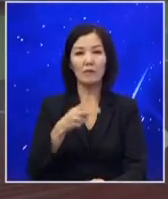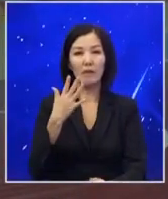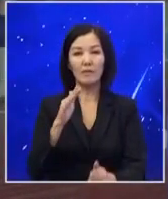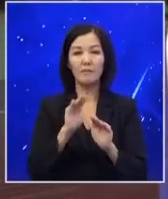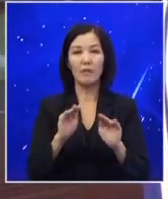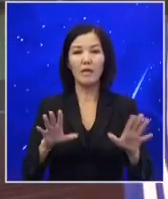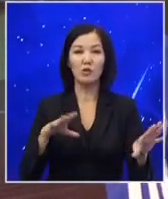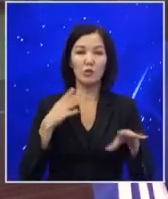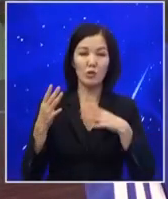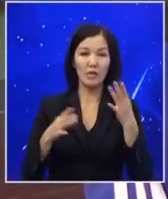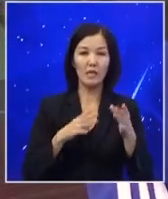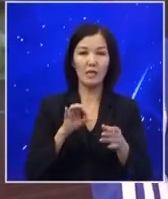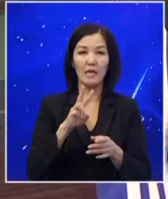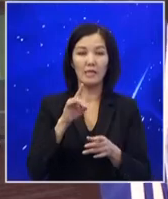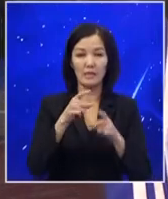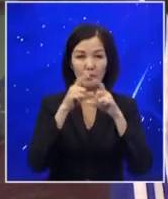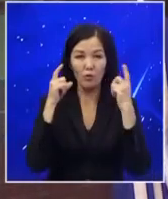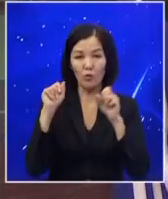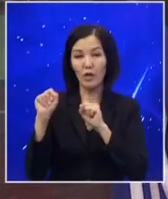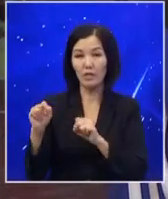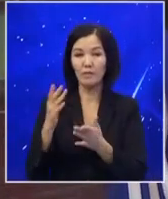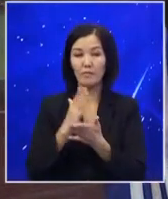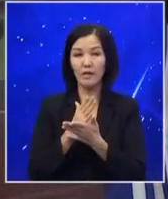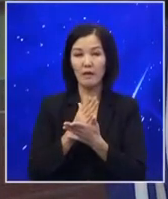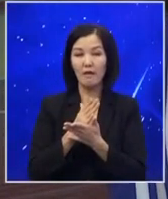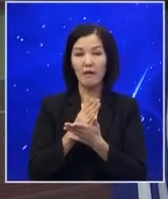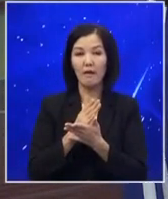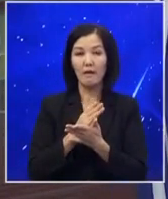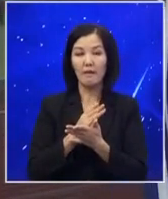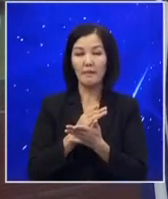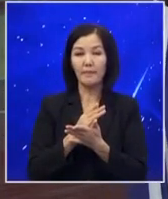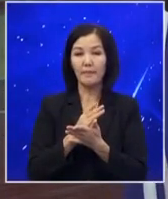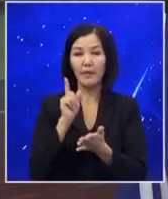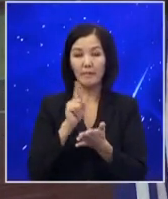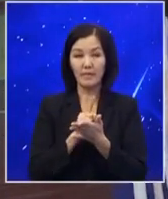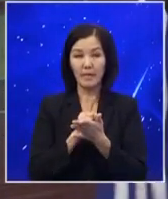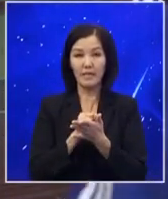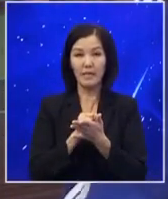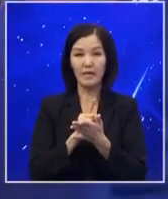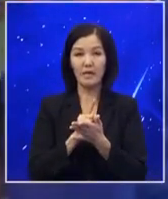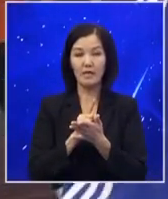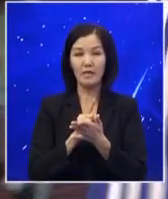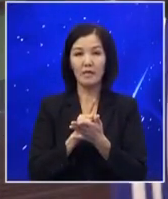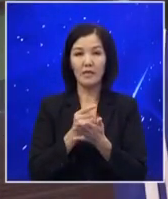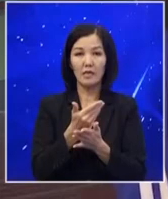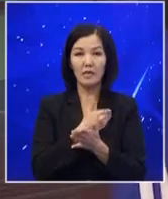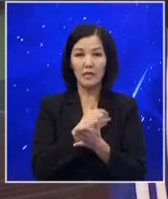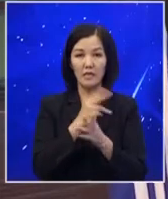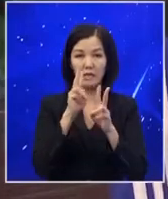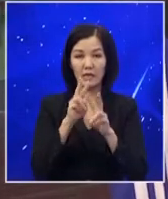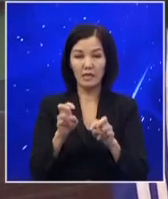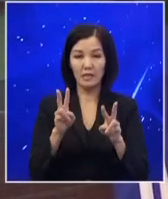асырмаймыз. Оны кейін антисептиктер бар, әр балада маскамен келеді. Оның кейін жаңағы өлшейтін жеке неміз бар,